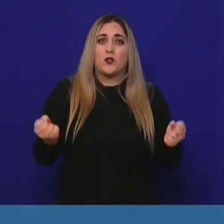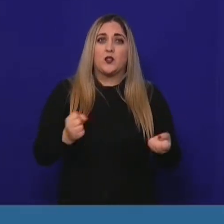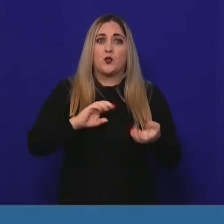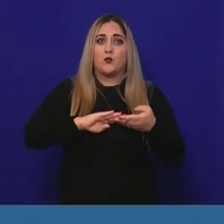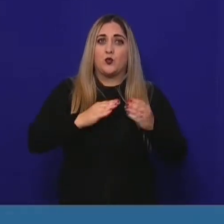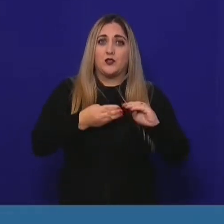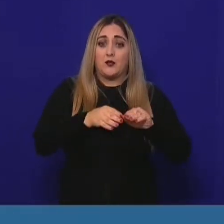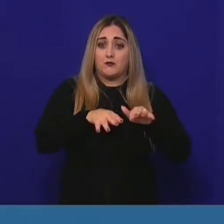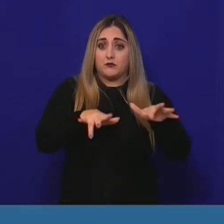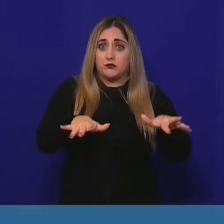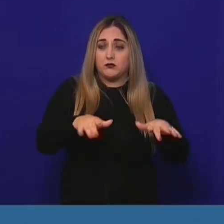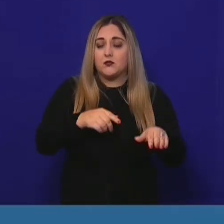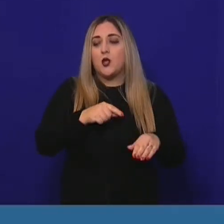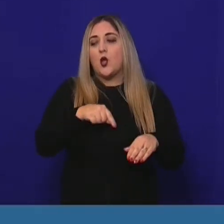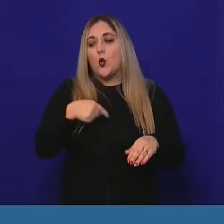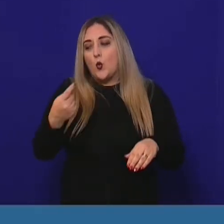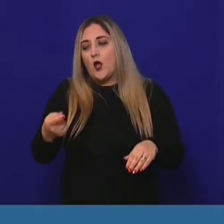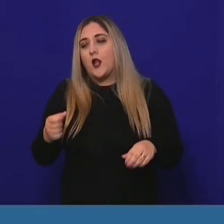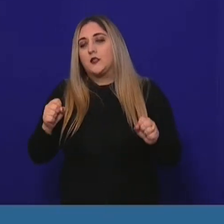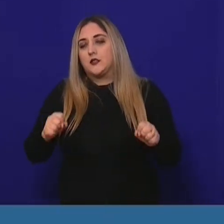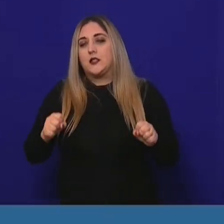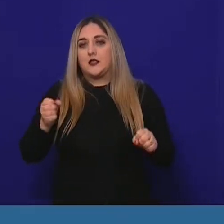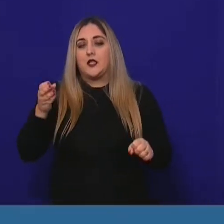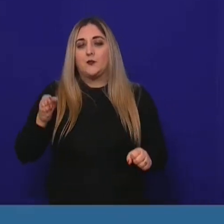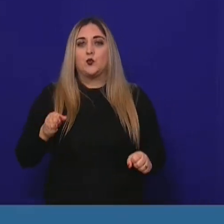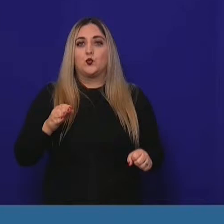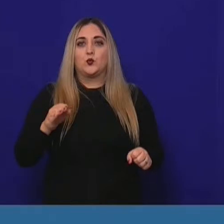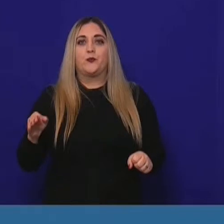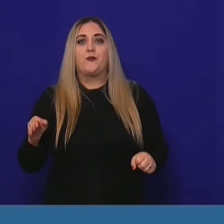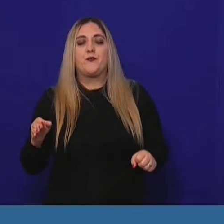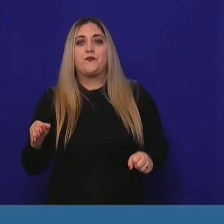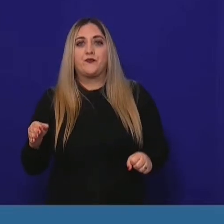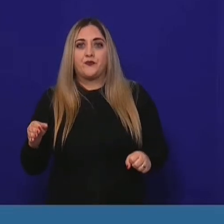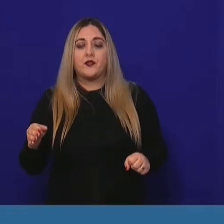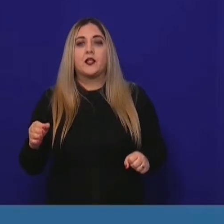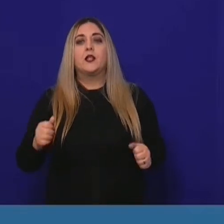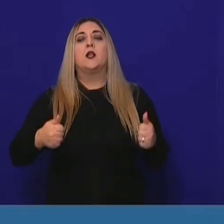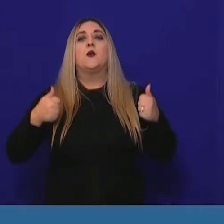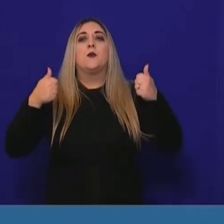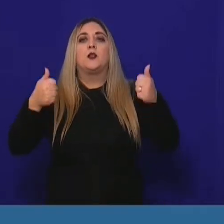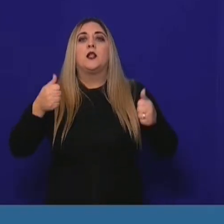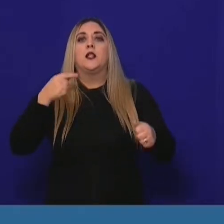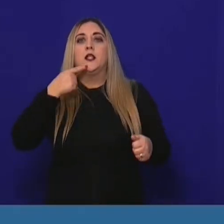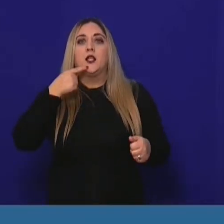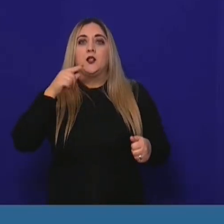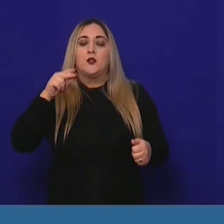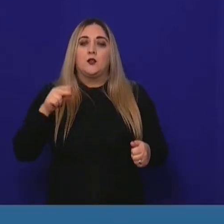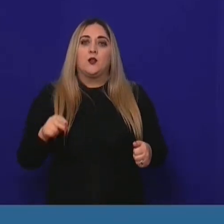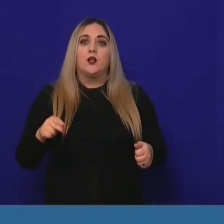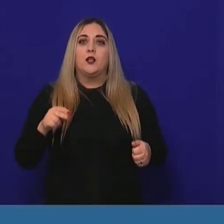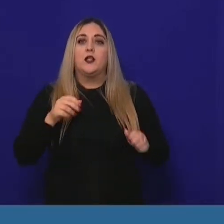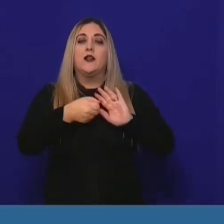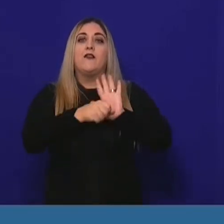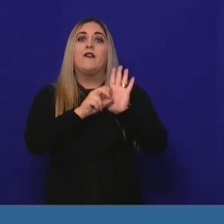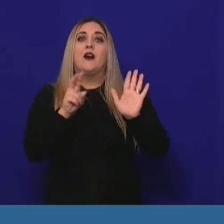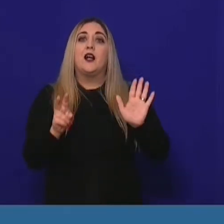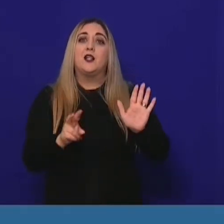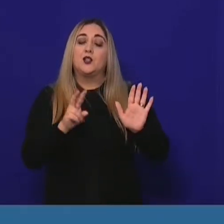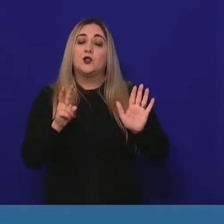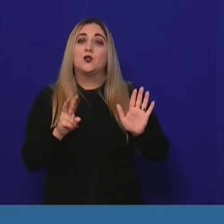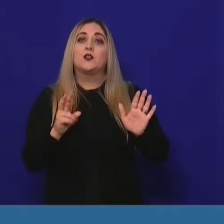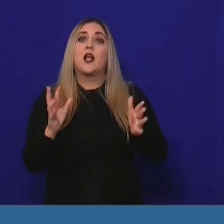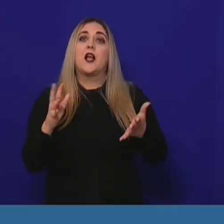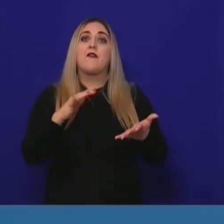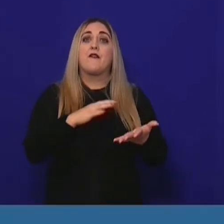iżjed tistenna mbagħad l-imwiet. Tajb insemmu wkoll li għandek każijiet fejn il-virus ikun qed jaffettwa